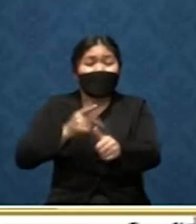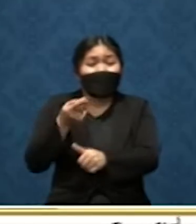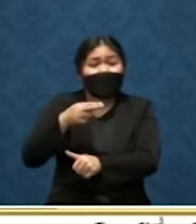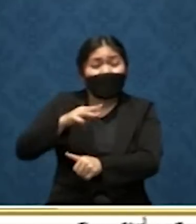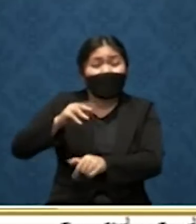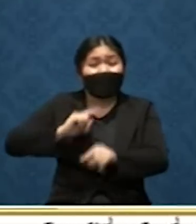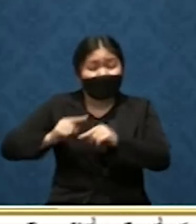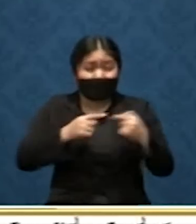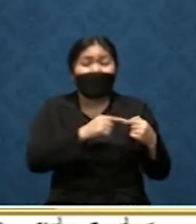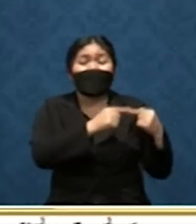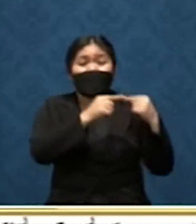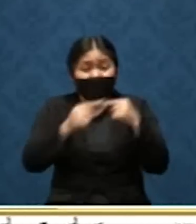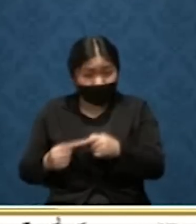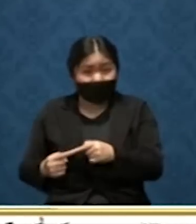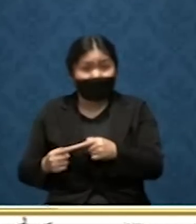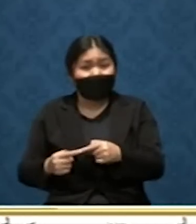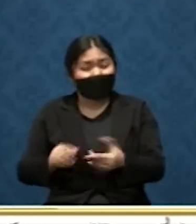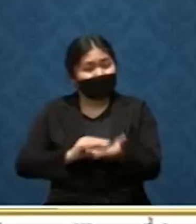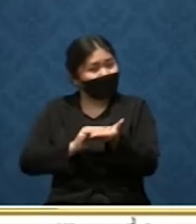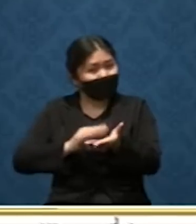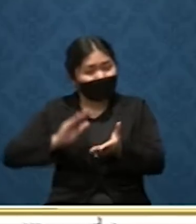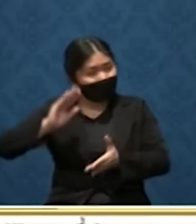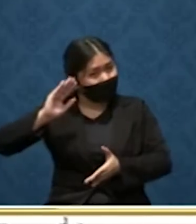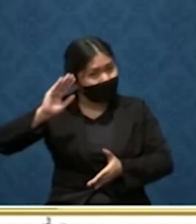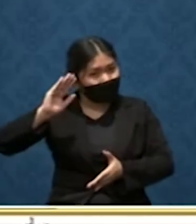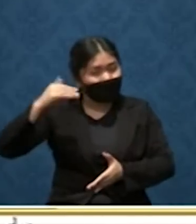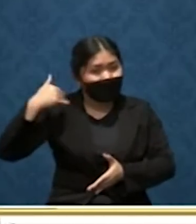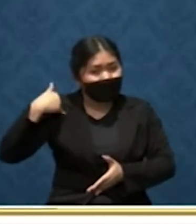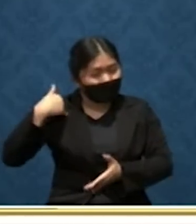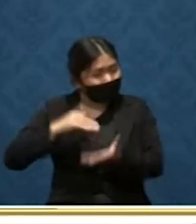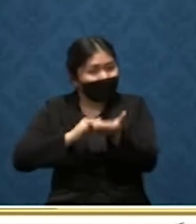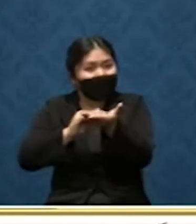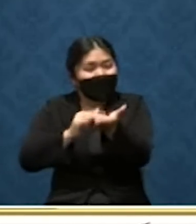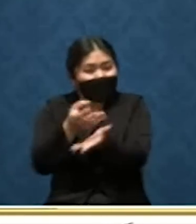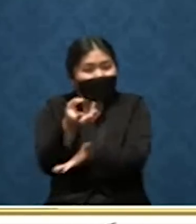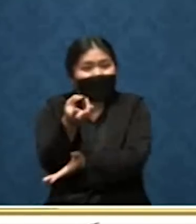forum mikeโย้า velชนิด